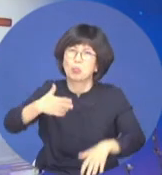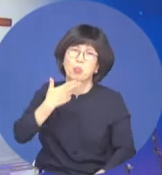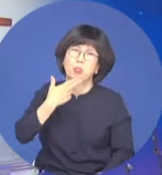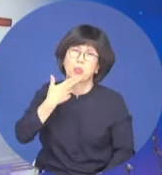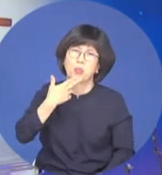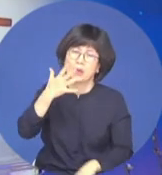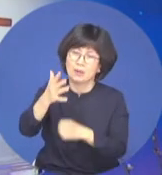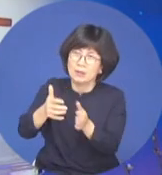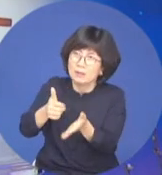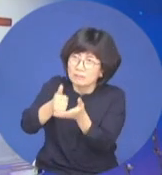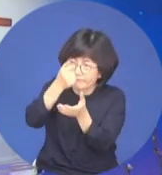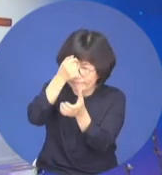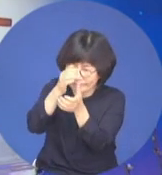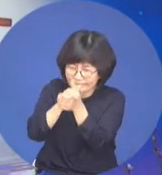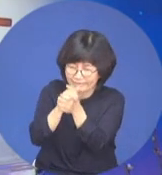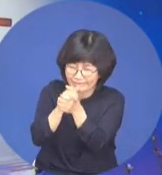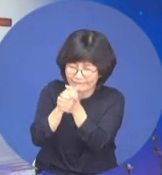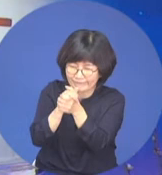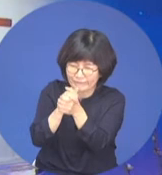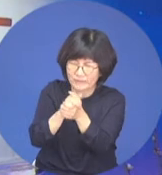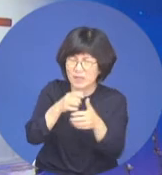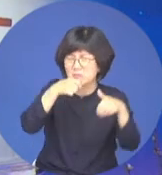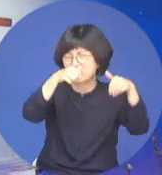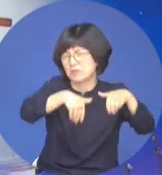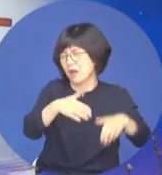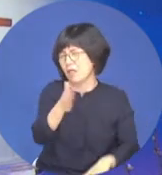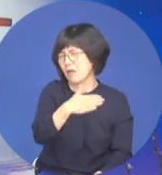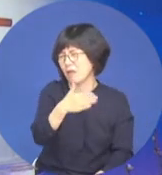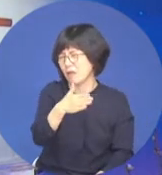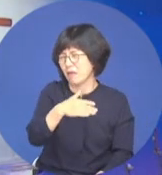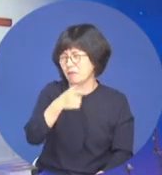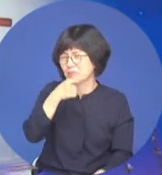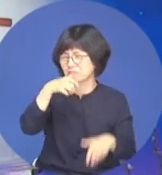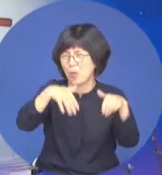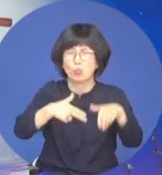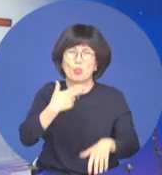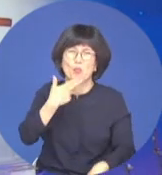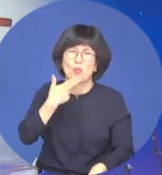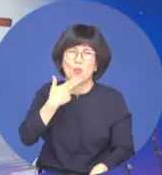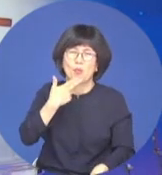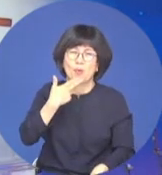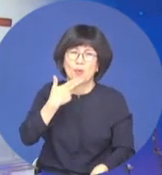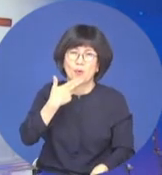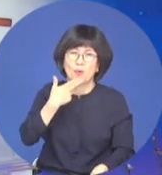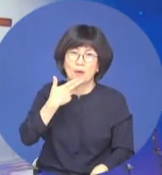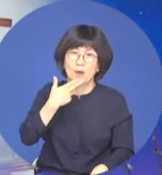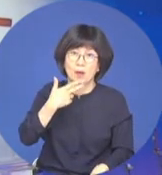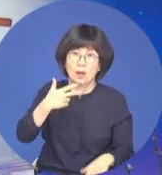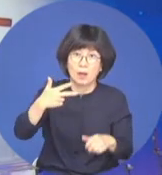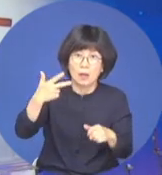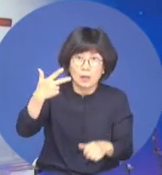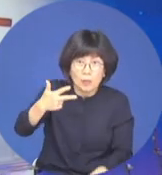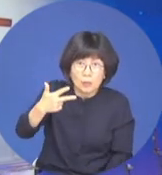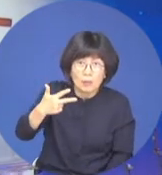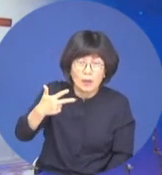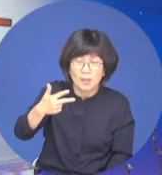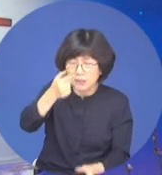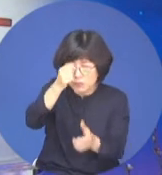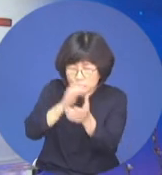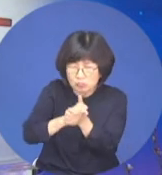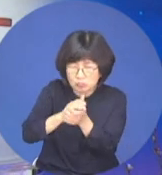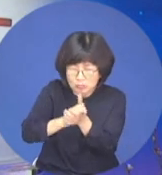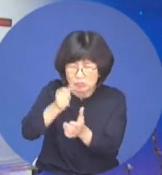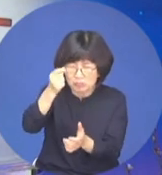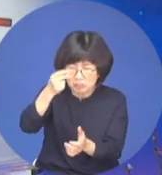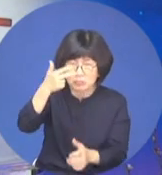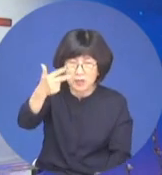해요. 비가 안 와요. 예? 7번이나 기도하면서 종이 시켜요. 구름이